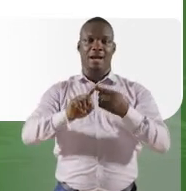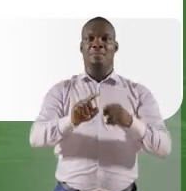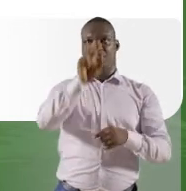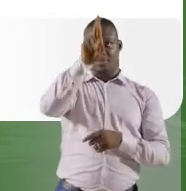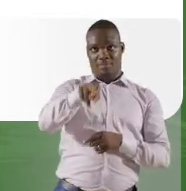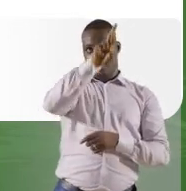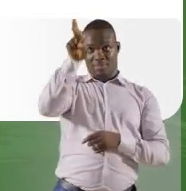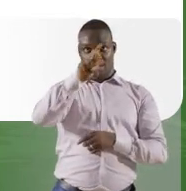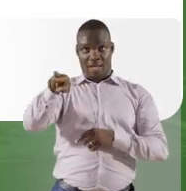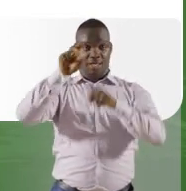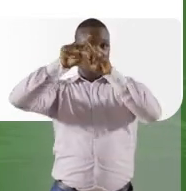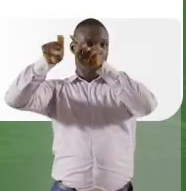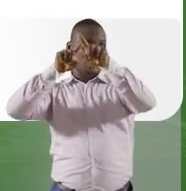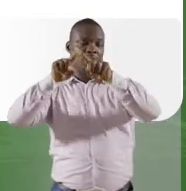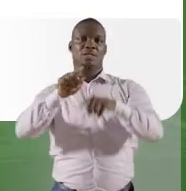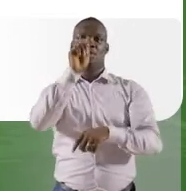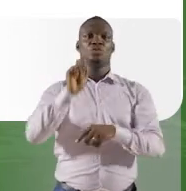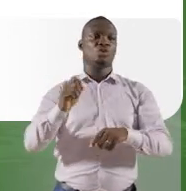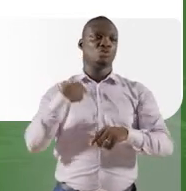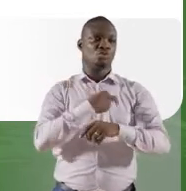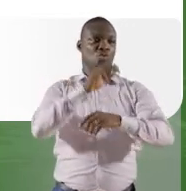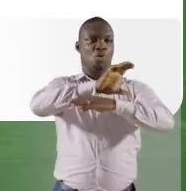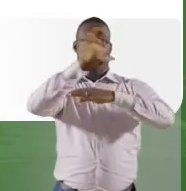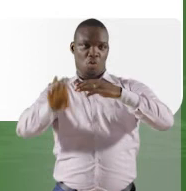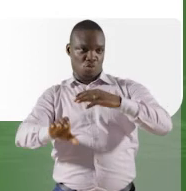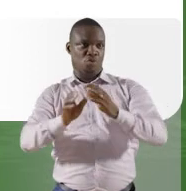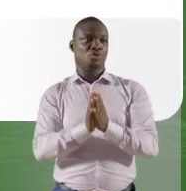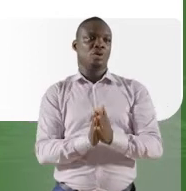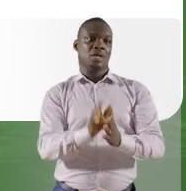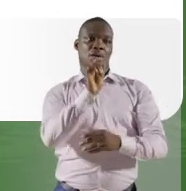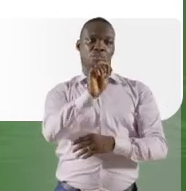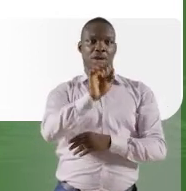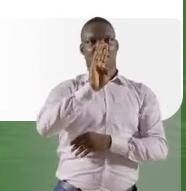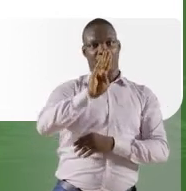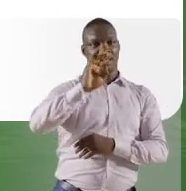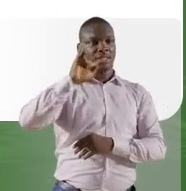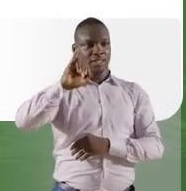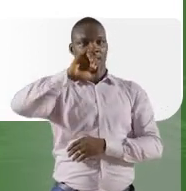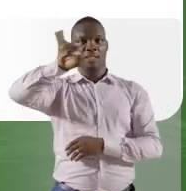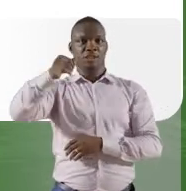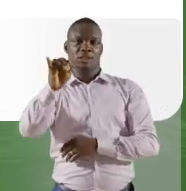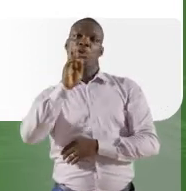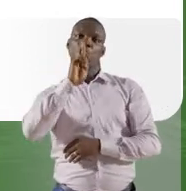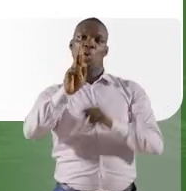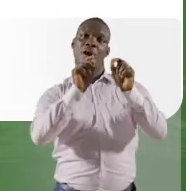Ce qui nous permet de conclure que les points B, I et J sont alignés.